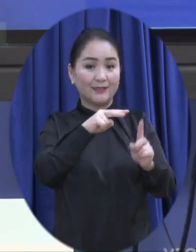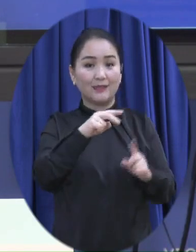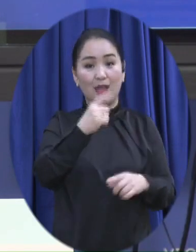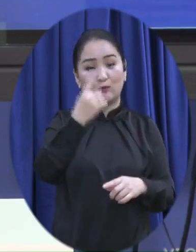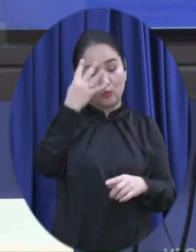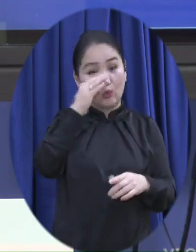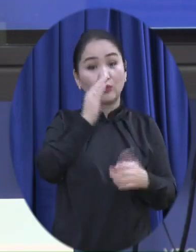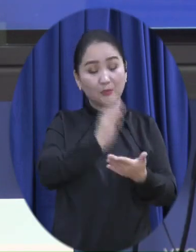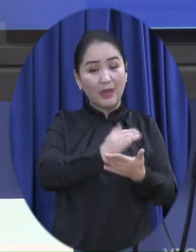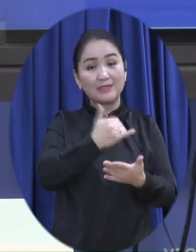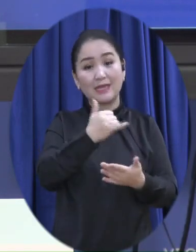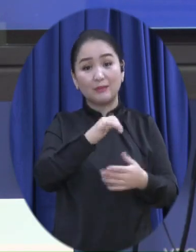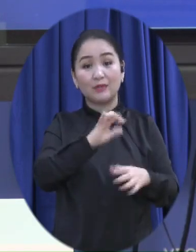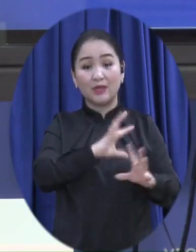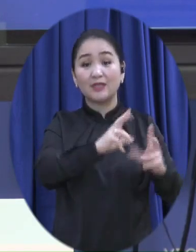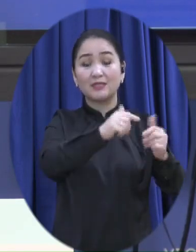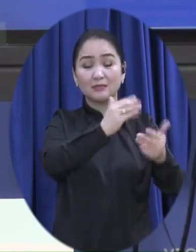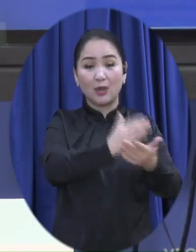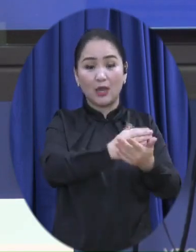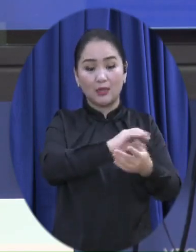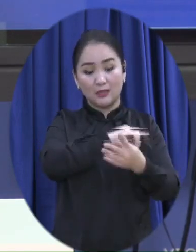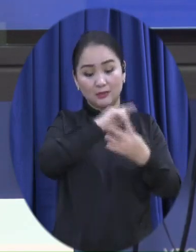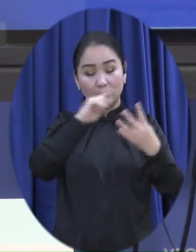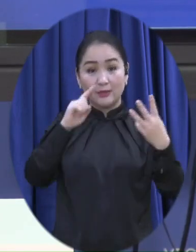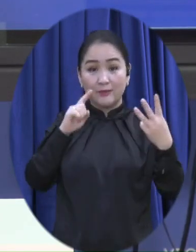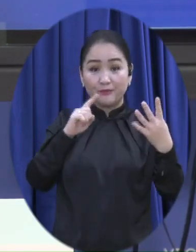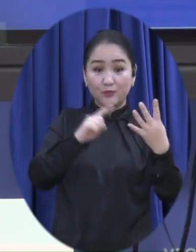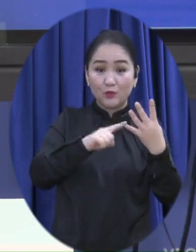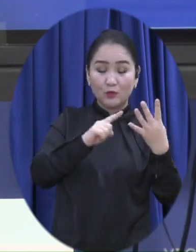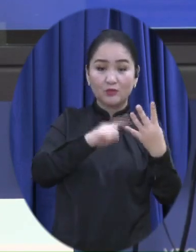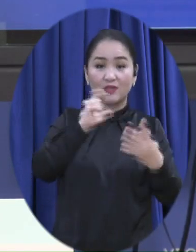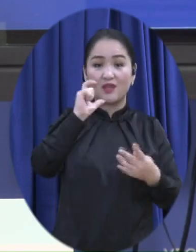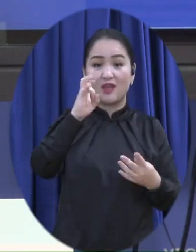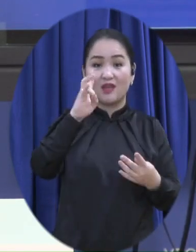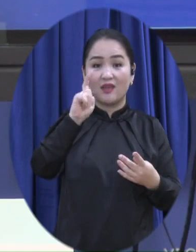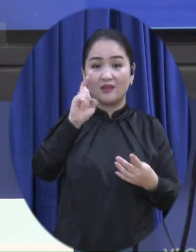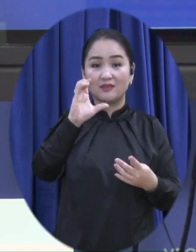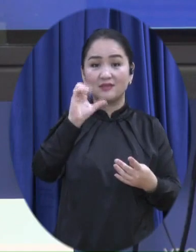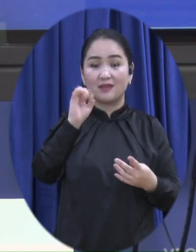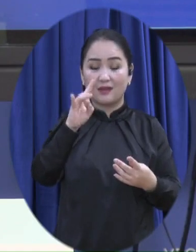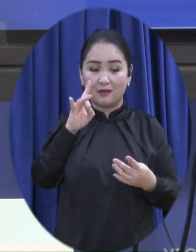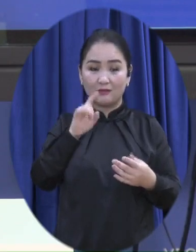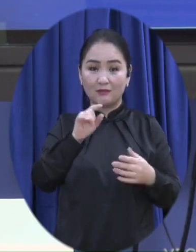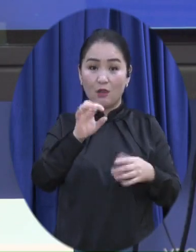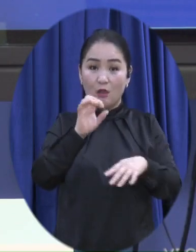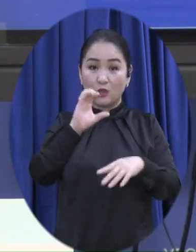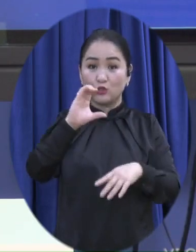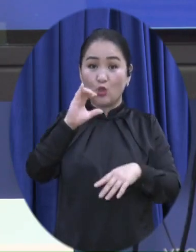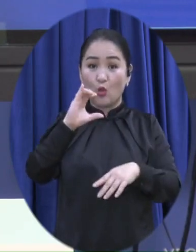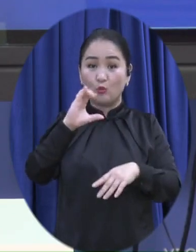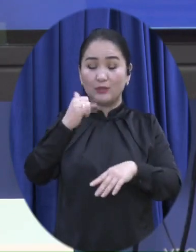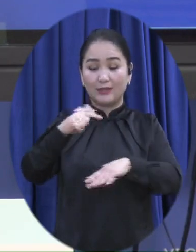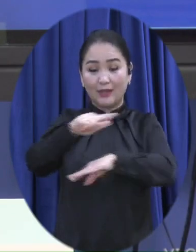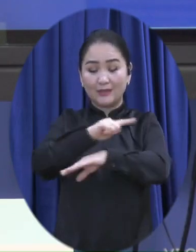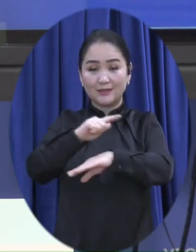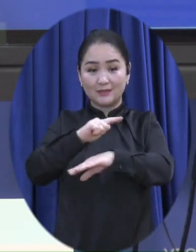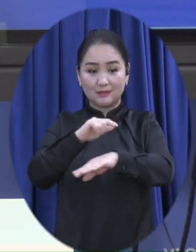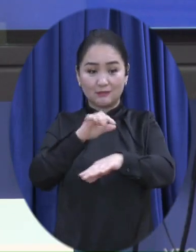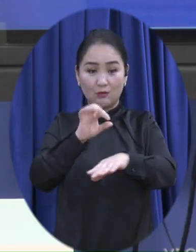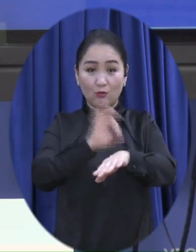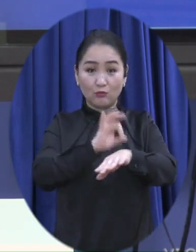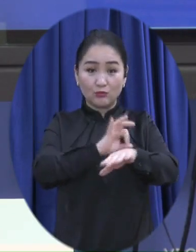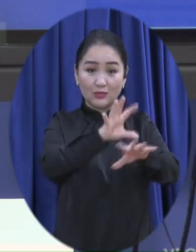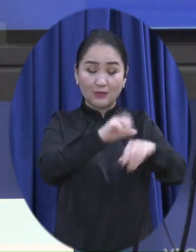бол та нөхдүүд мэдж байгаа инг сарын суйлд дээр бүртгэгдсэн 59 тохиолдол байгаа. За энэ 59 тохиолдол бол